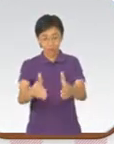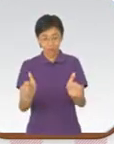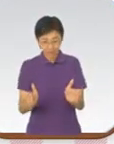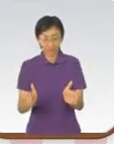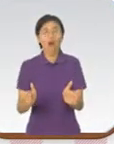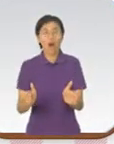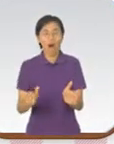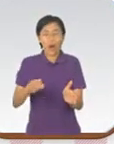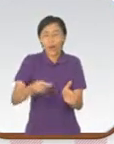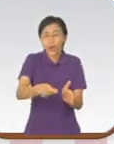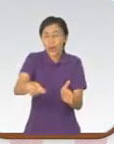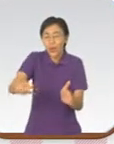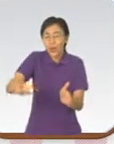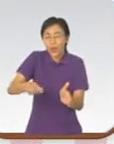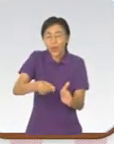ย